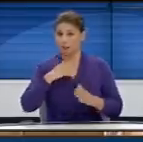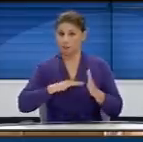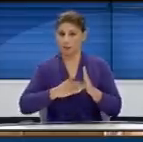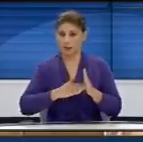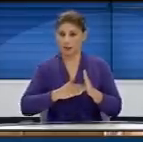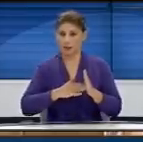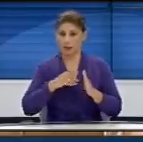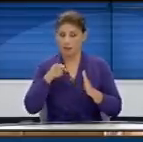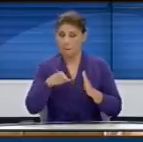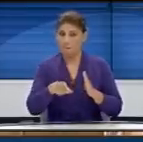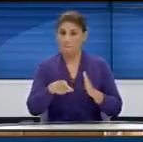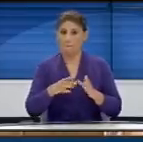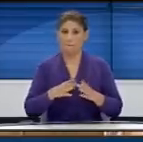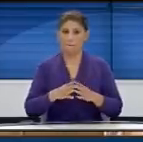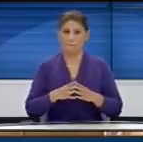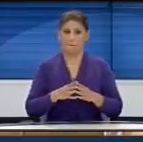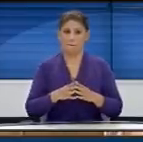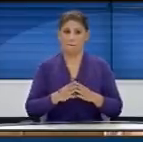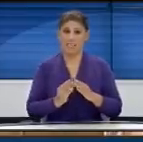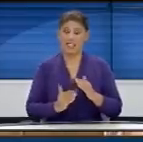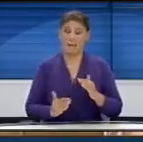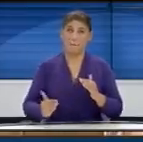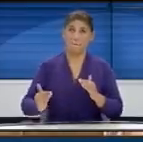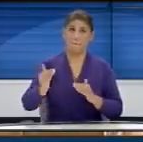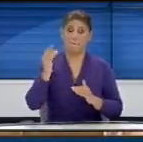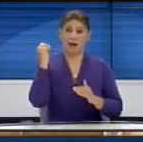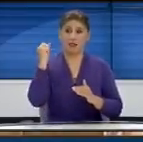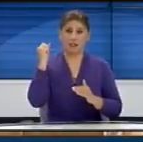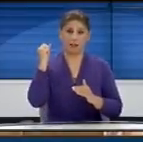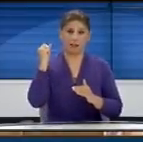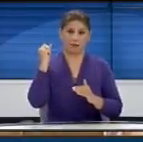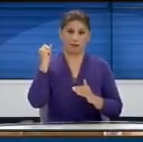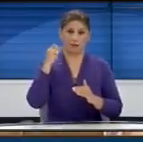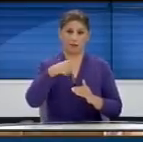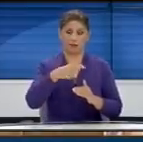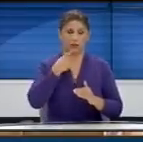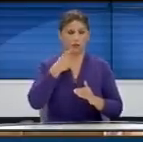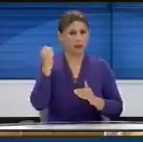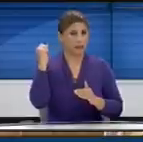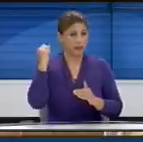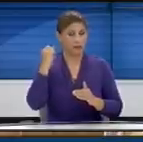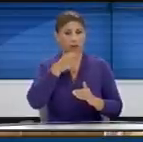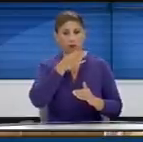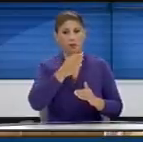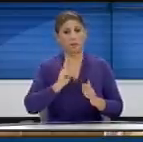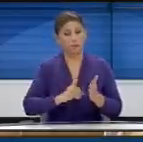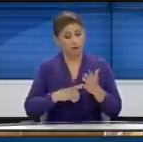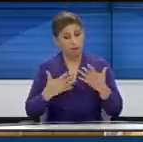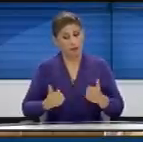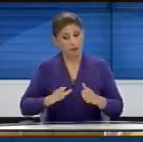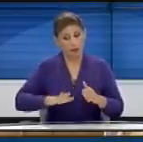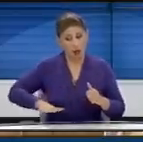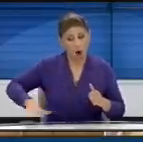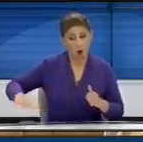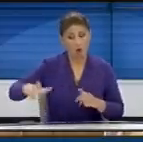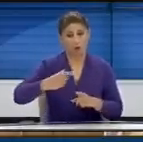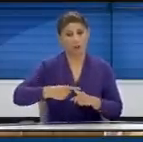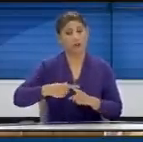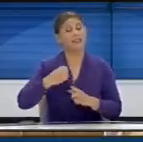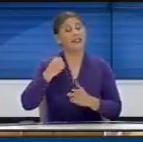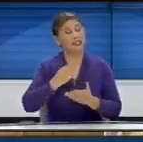με τέτοια υπερδύναμη, τη δύναμη που εσείς λέτε ότι πρέπει να ισχύει για όλους τους Έλληνες πολίτες και για